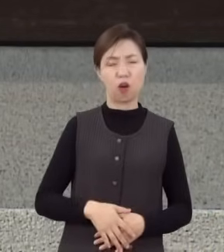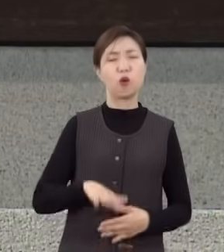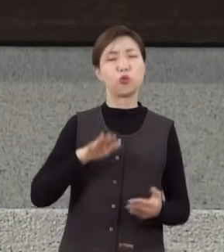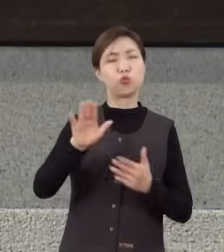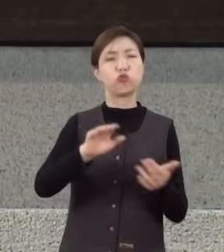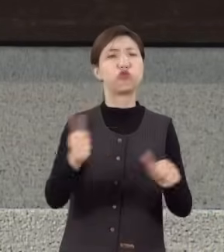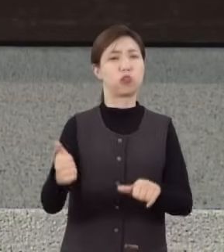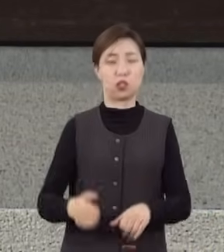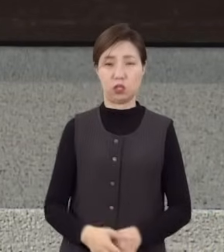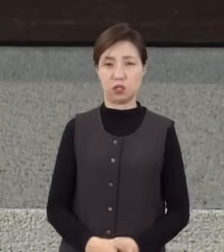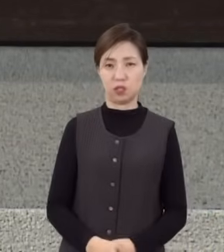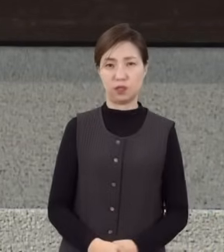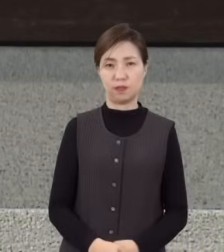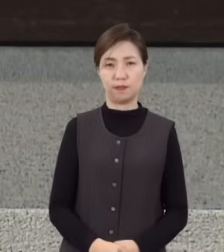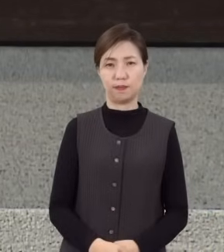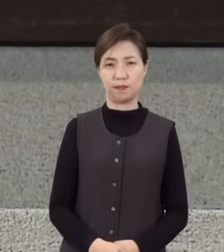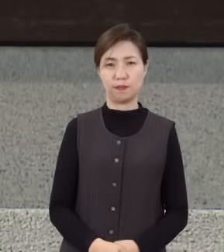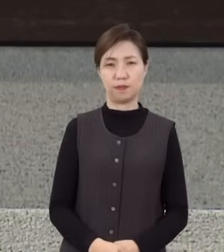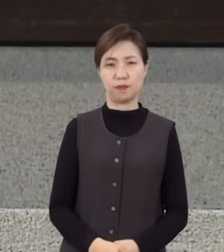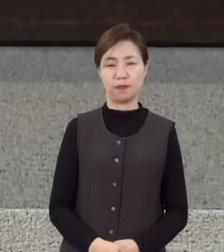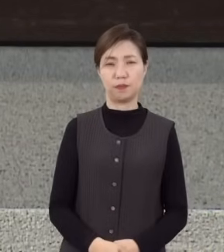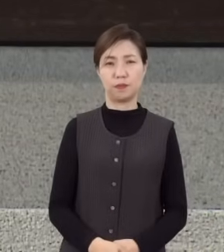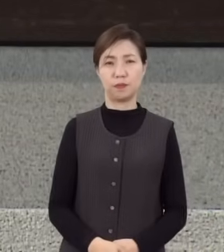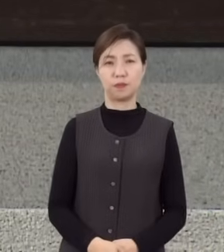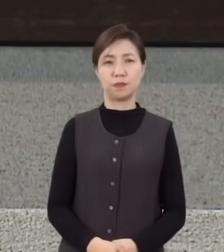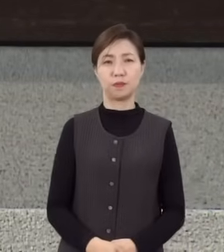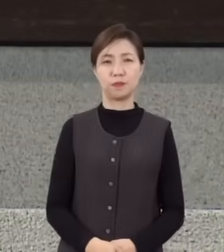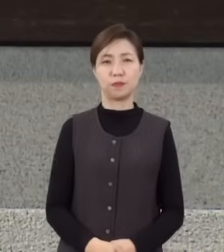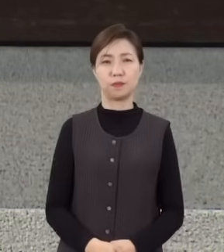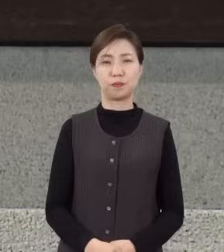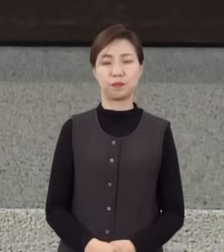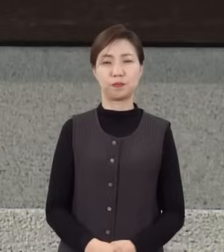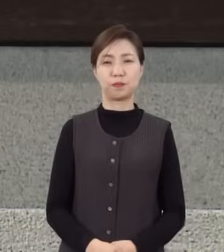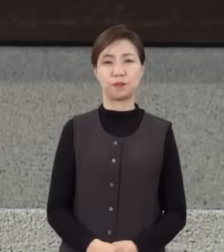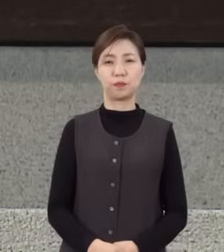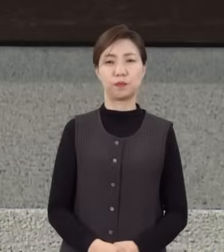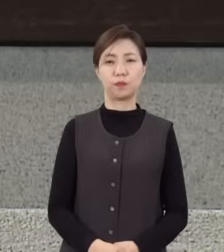같아요? 개구리. 예.